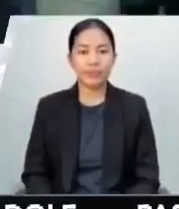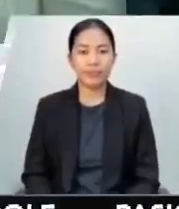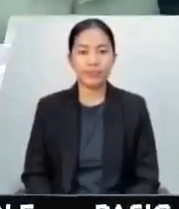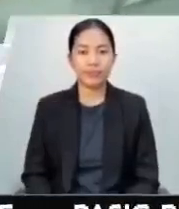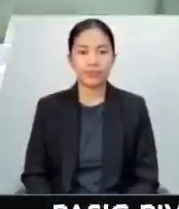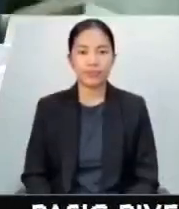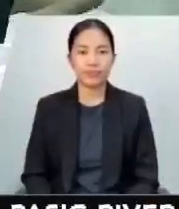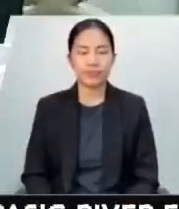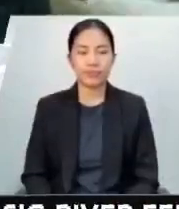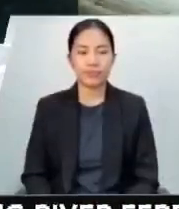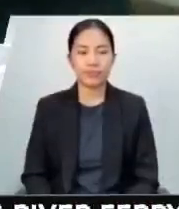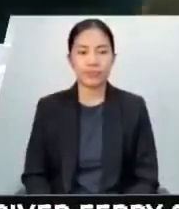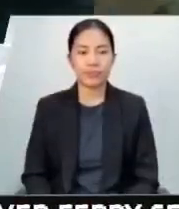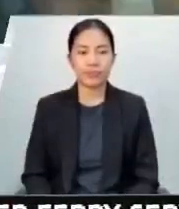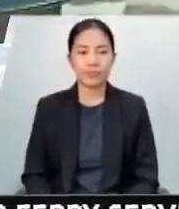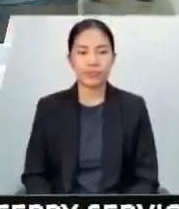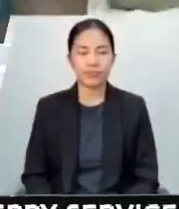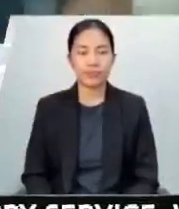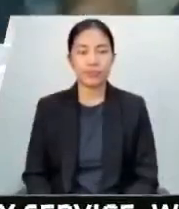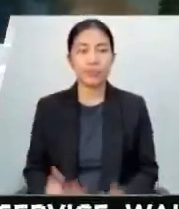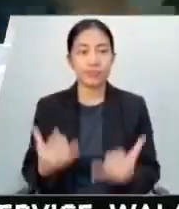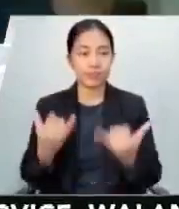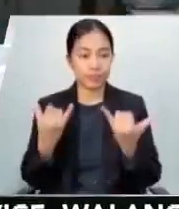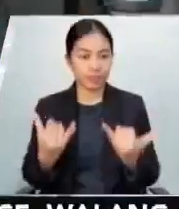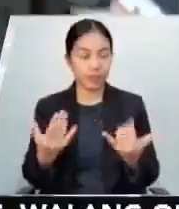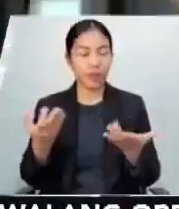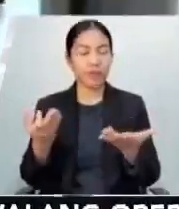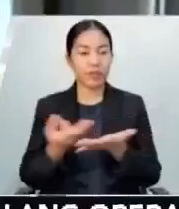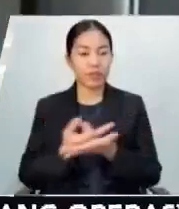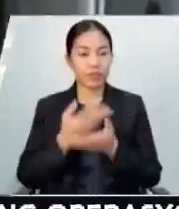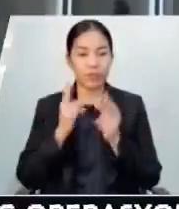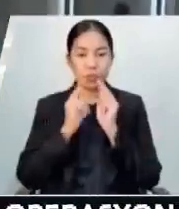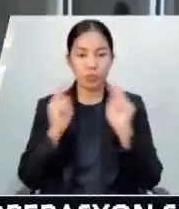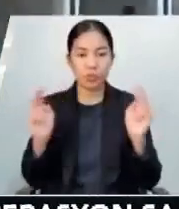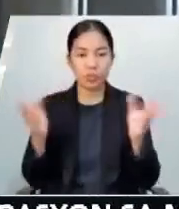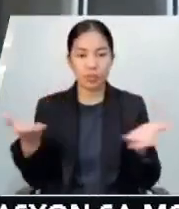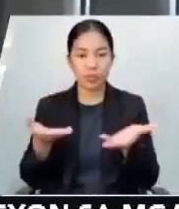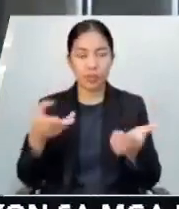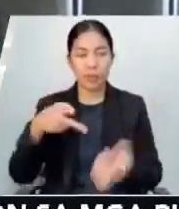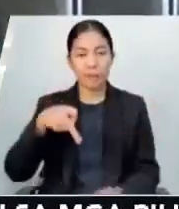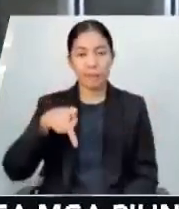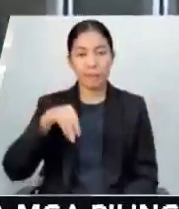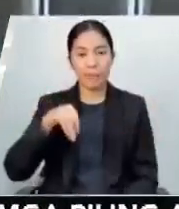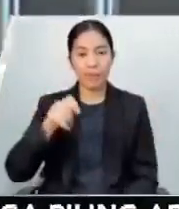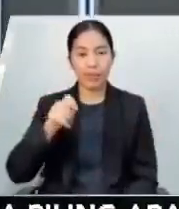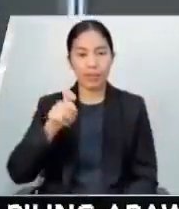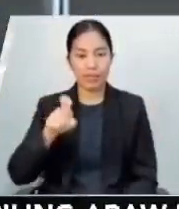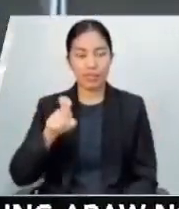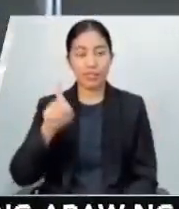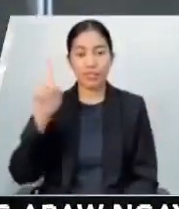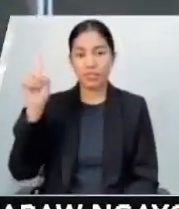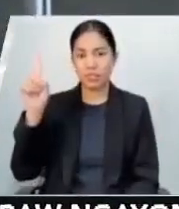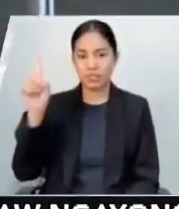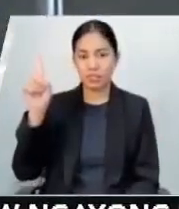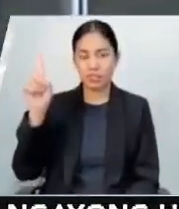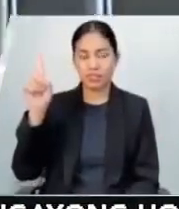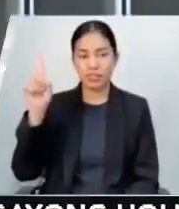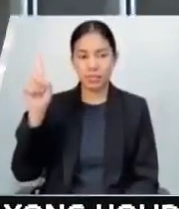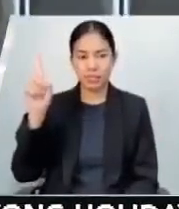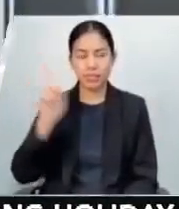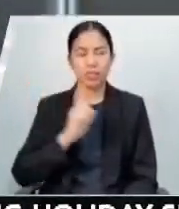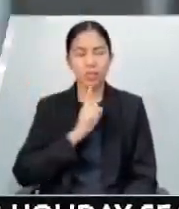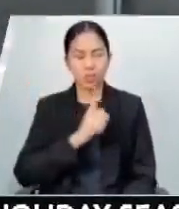Rafi Coney, bigyan natin kayo ng pinakasariwang sitwasyon dito sa PITX. Dito, yan, matindi yung ginagawang inspeksyon